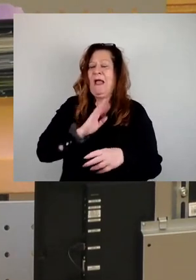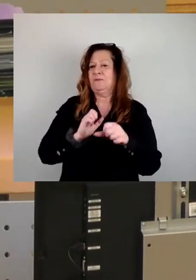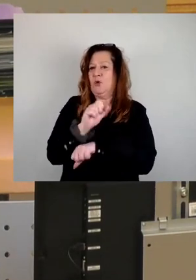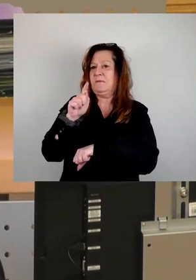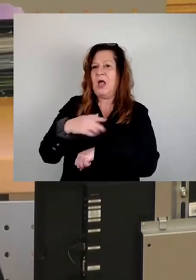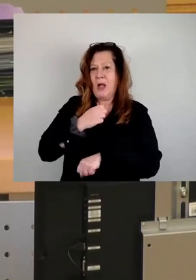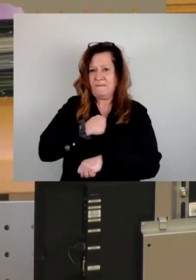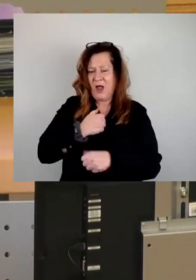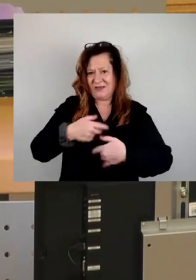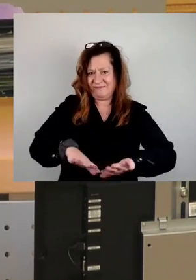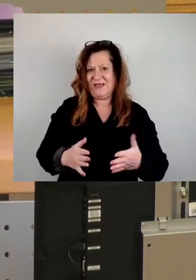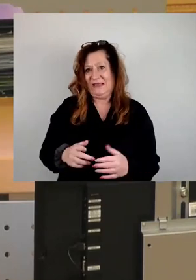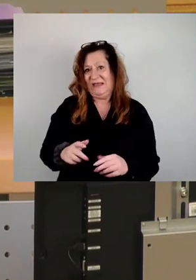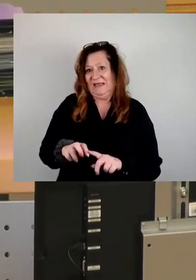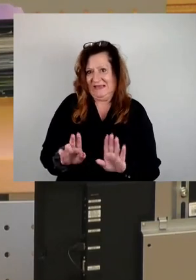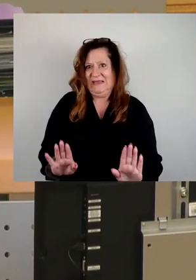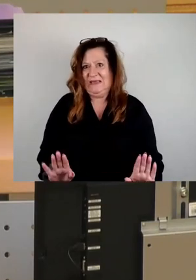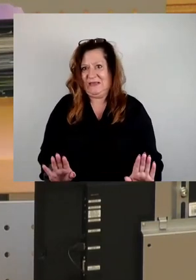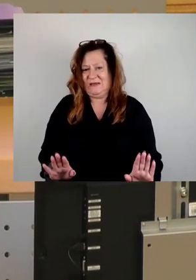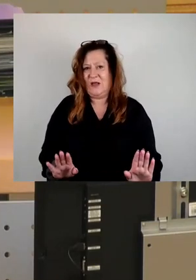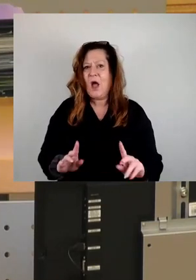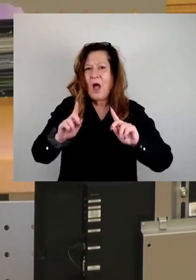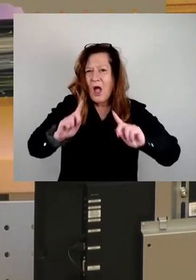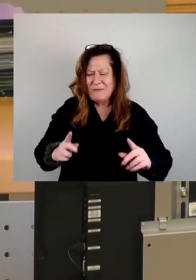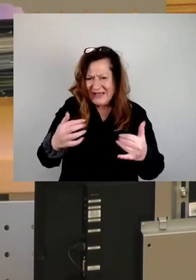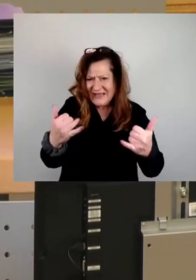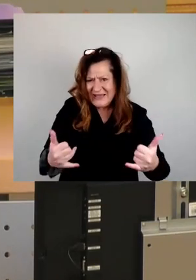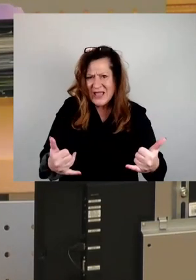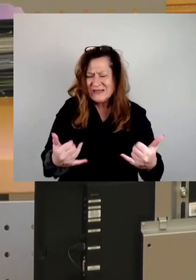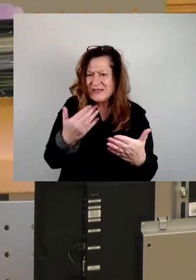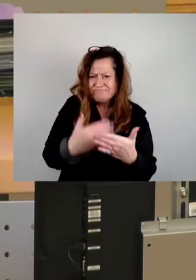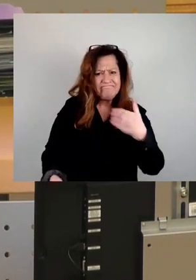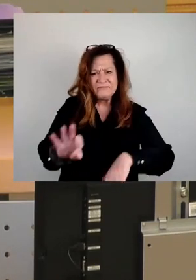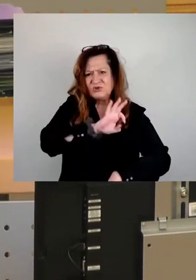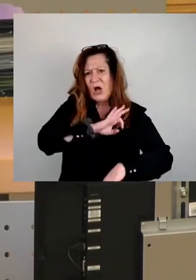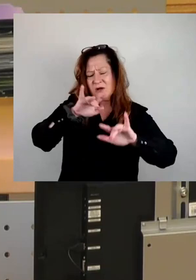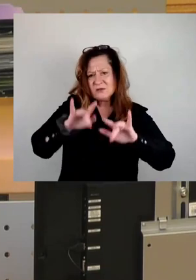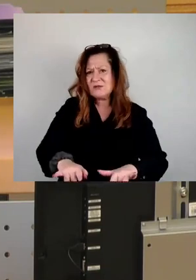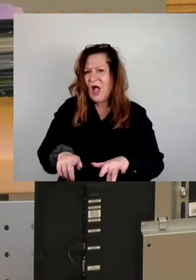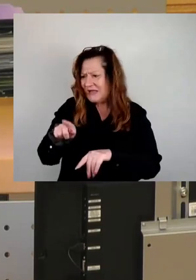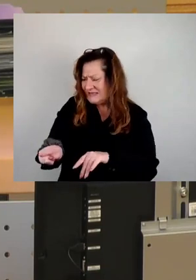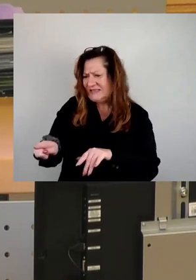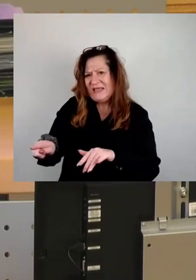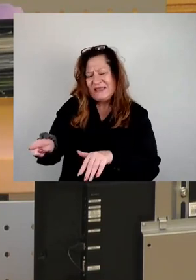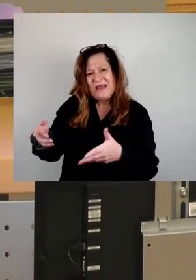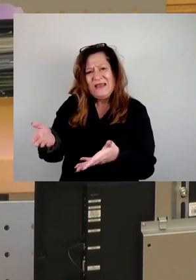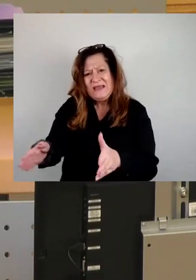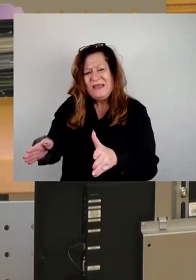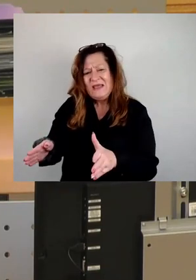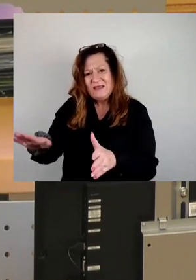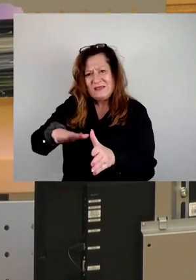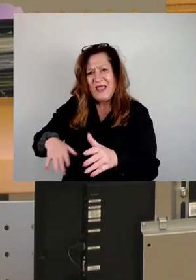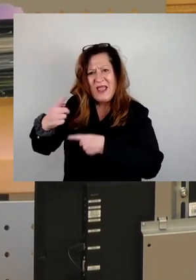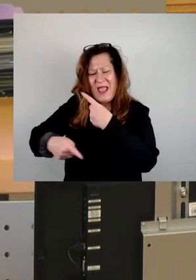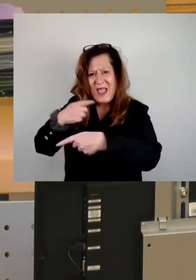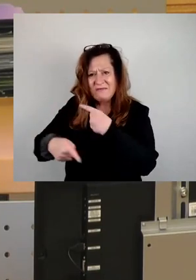geht ja. Aber dass jetzt eine Chance besteht, diesen Kiessee zu entwickeln, wo wir so dringend Wasserflächen